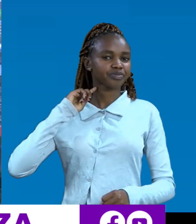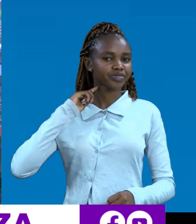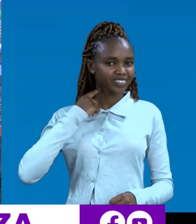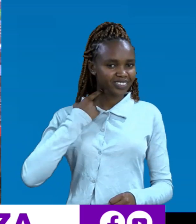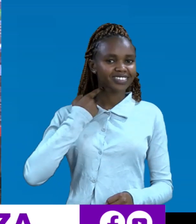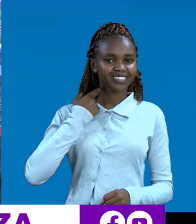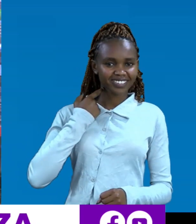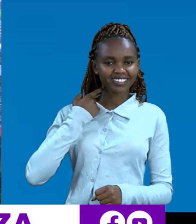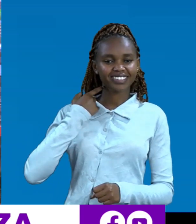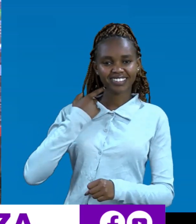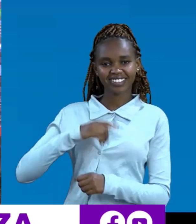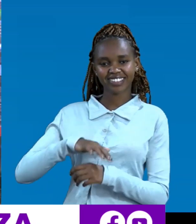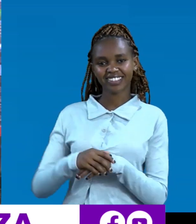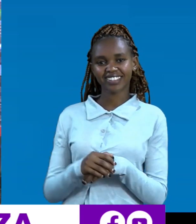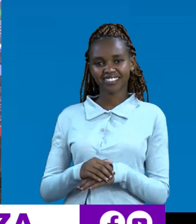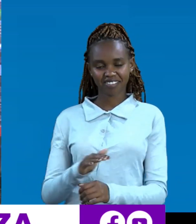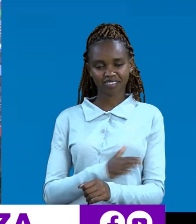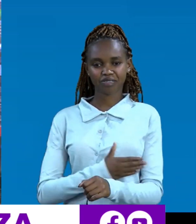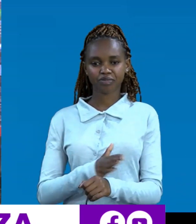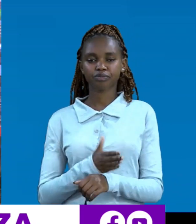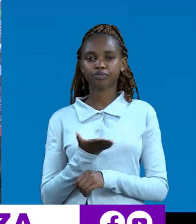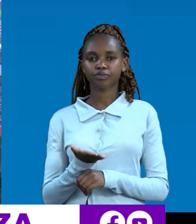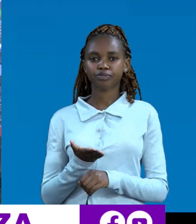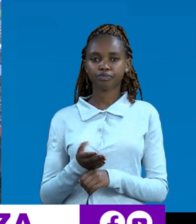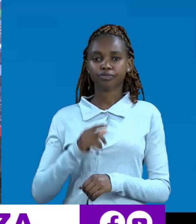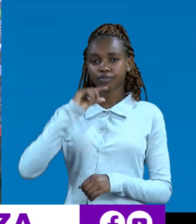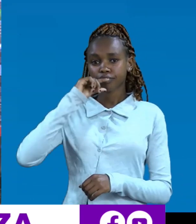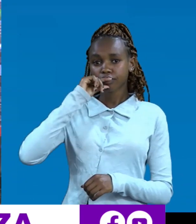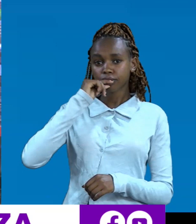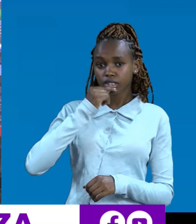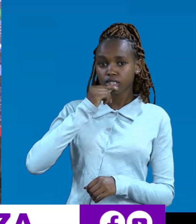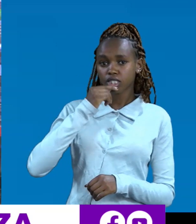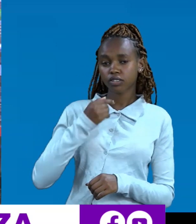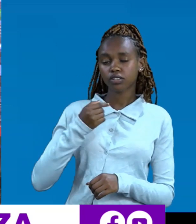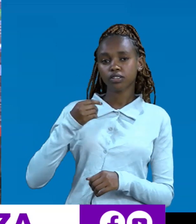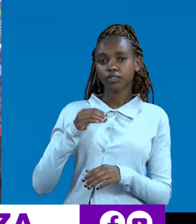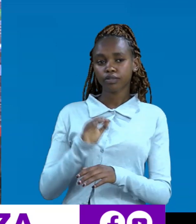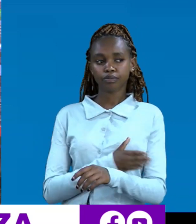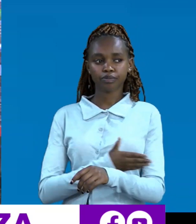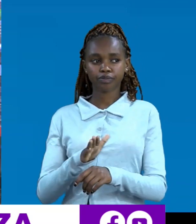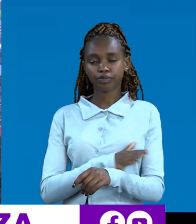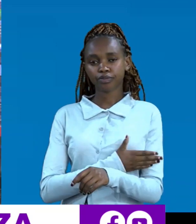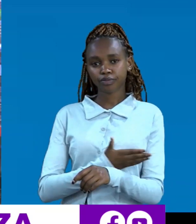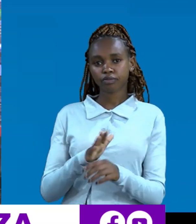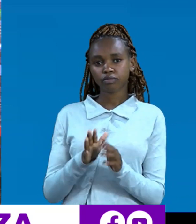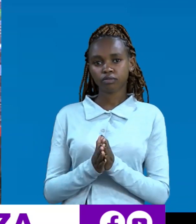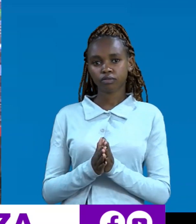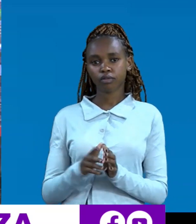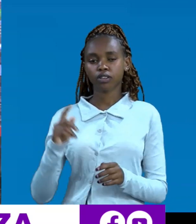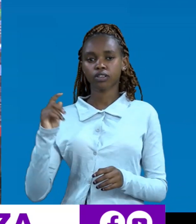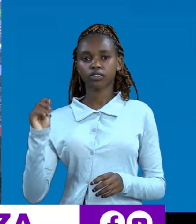Bongo ni ile muziki. Kwanza za Diamond. Sitaka ni peke yangu. Najua kuna